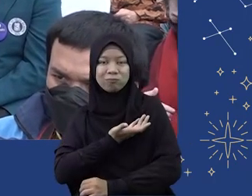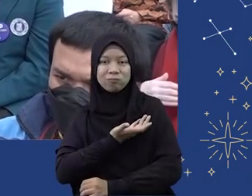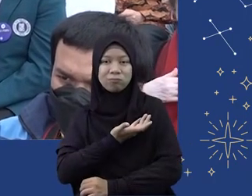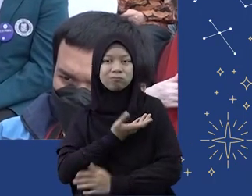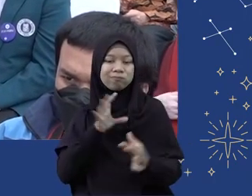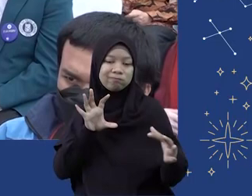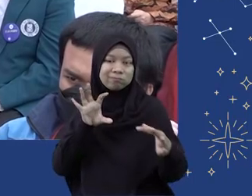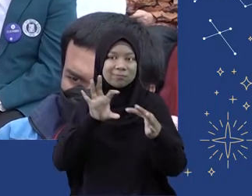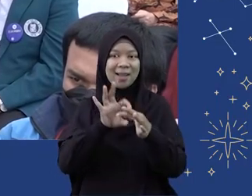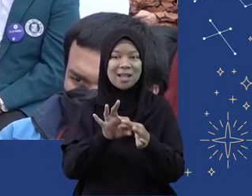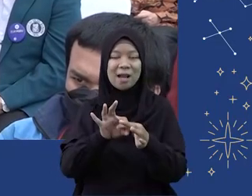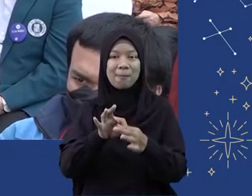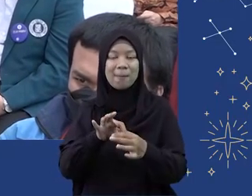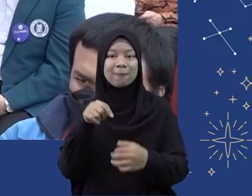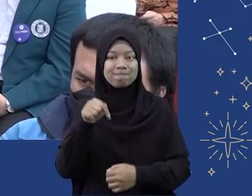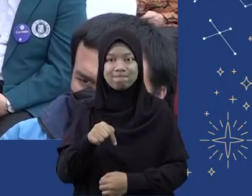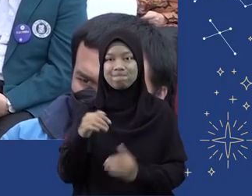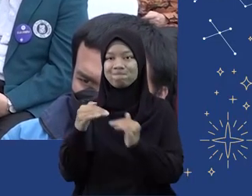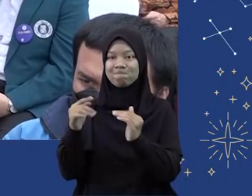kerjasama dengan kesempatan